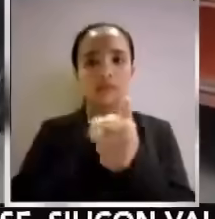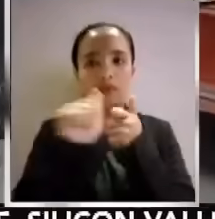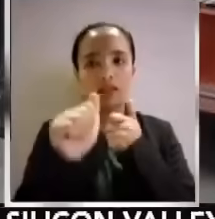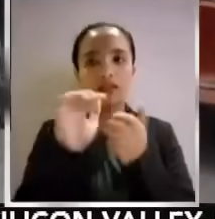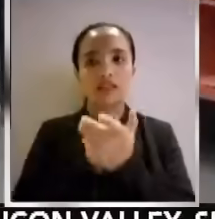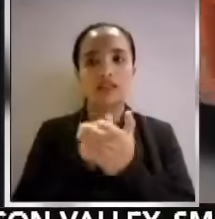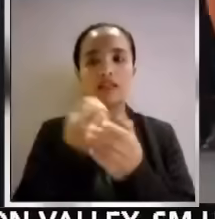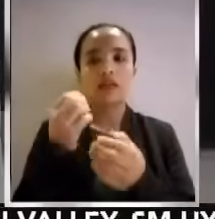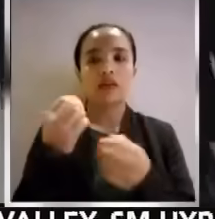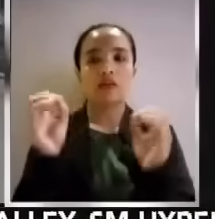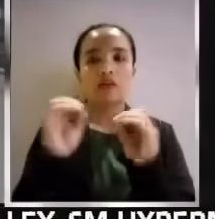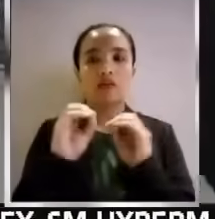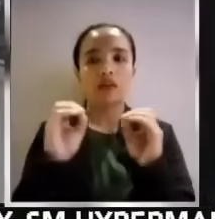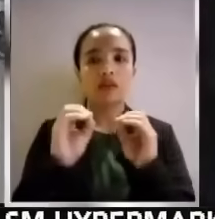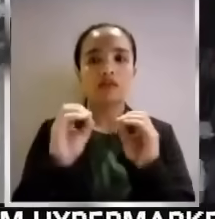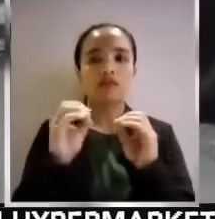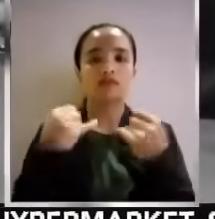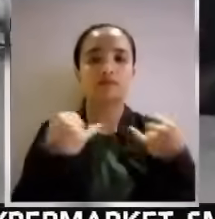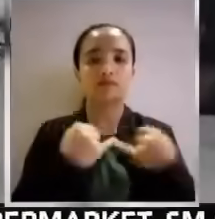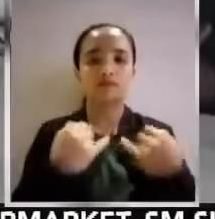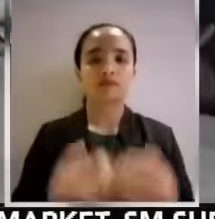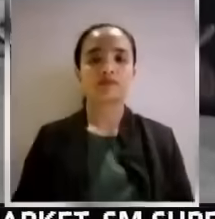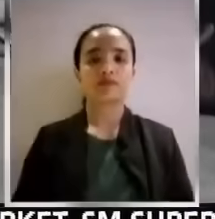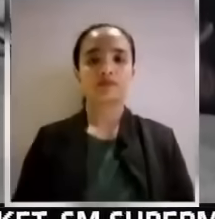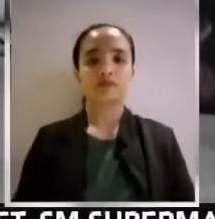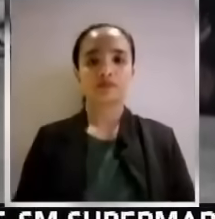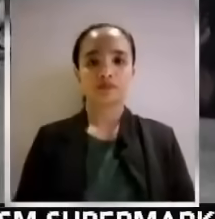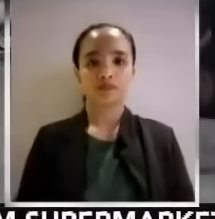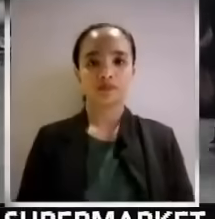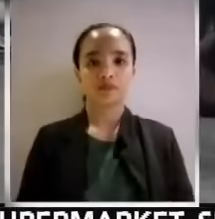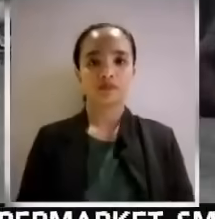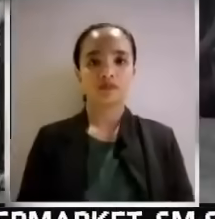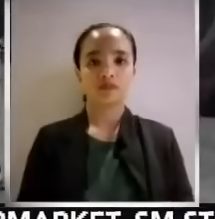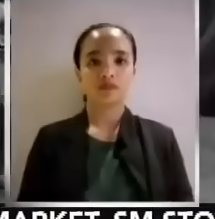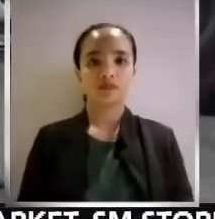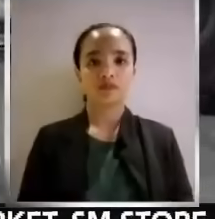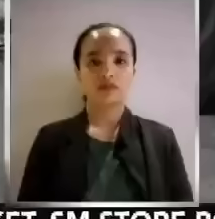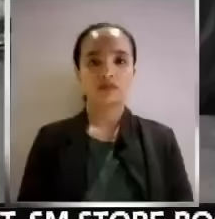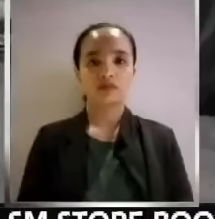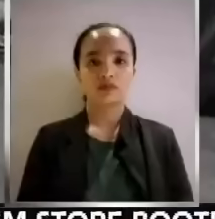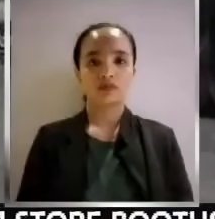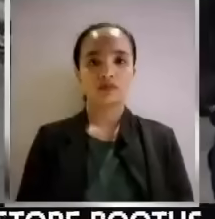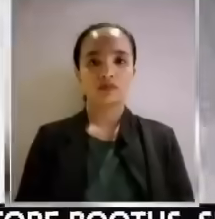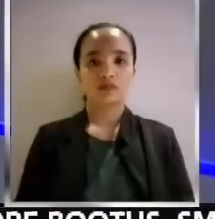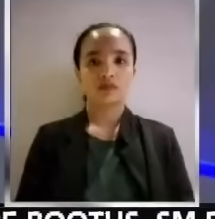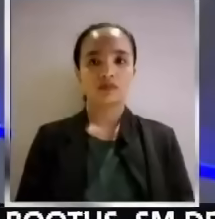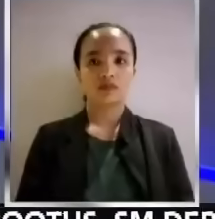driver. Para sa GMA Integrated News, Mav Gonzalez, nakatutok, 24 oras.